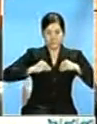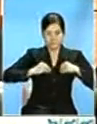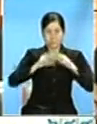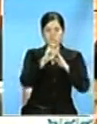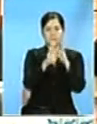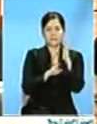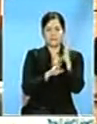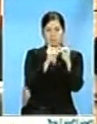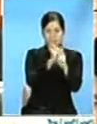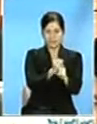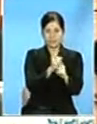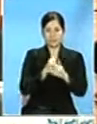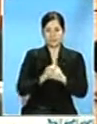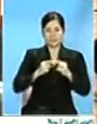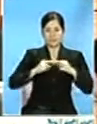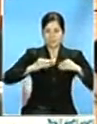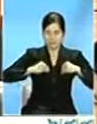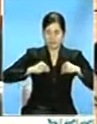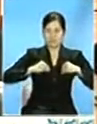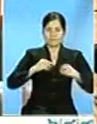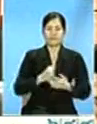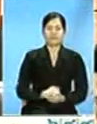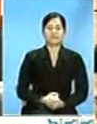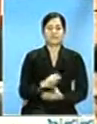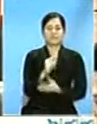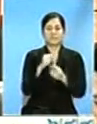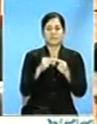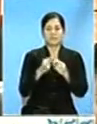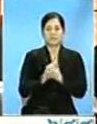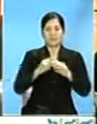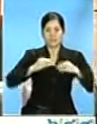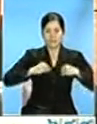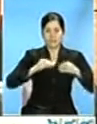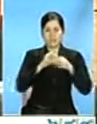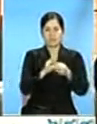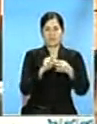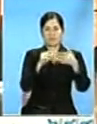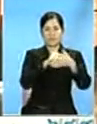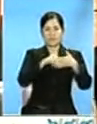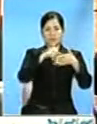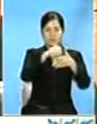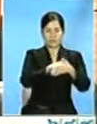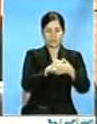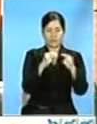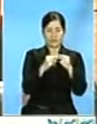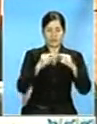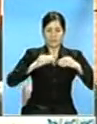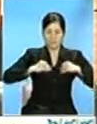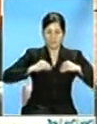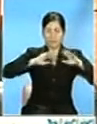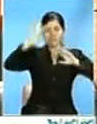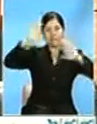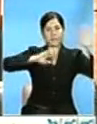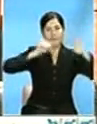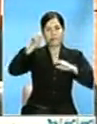าต้องยอมรับในกติกานะครับเชื่อมั่นการเลือกตั้งเชื่อมั่นเสียงส่วนใหญ่นะ